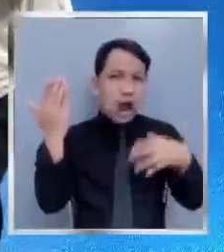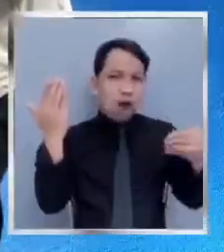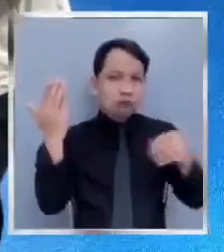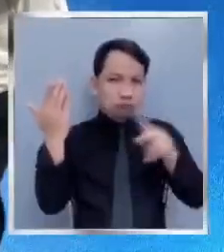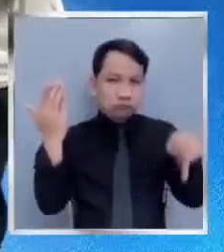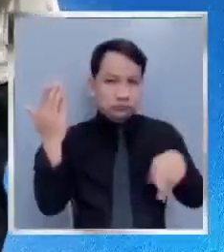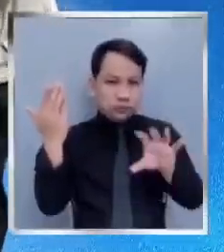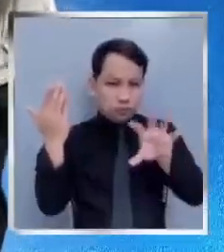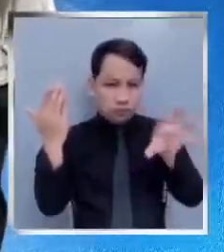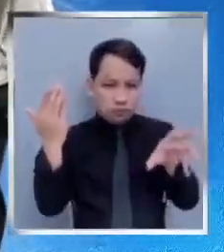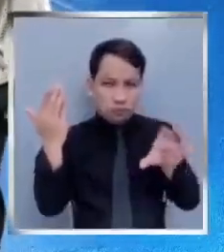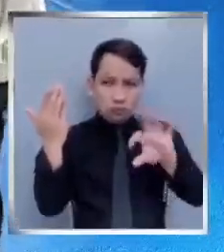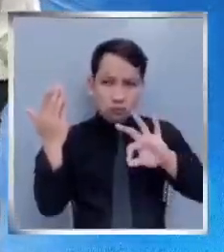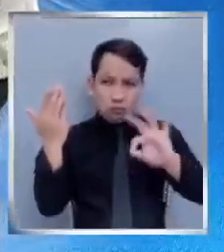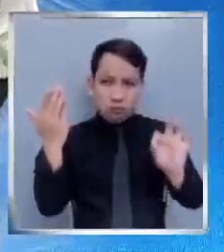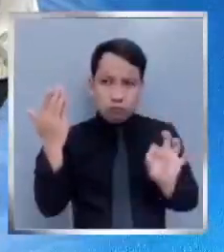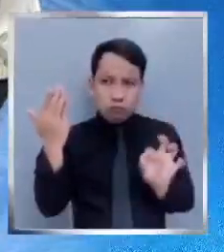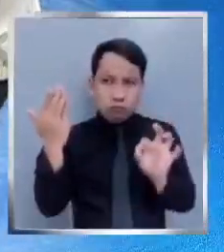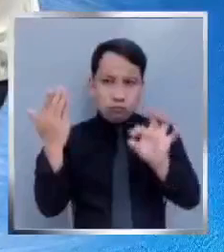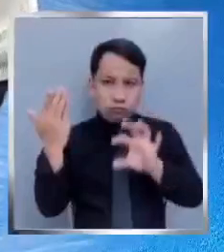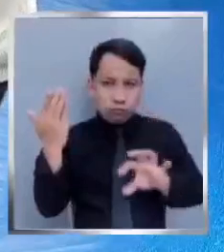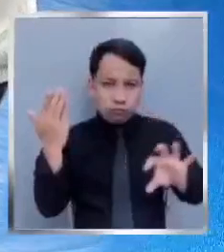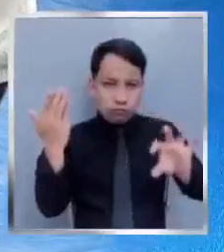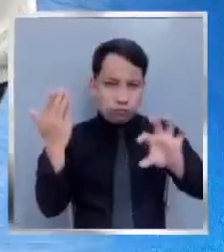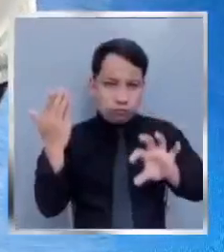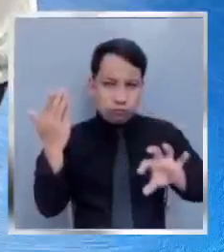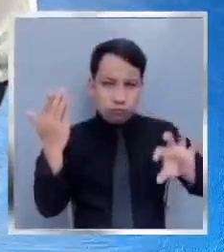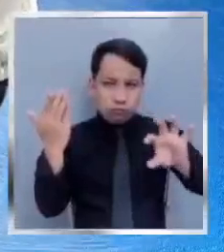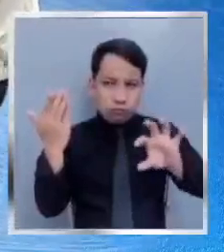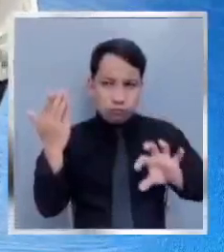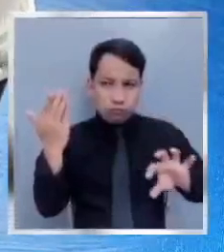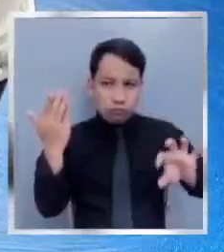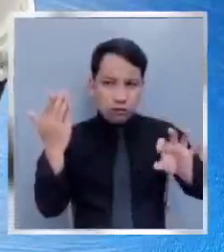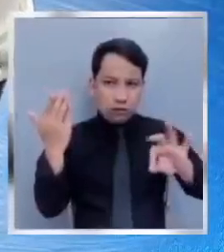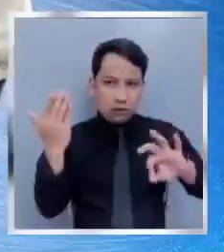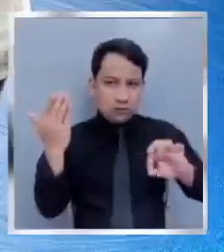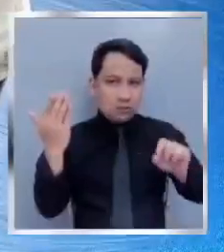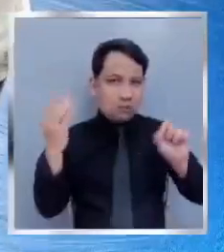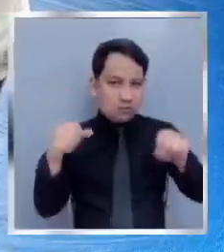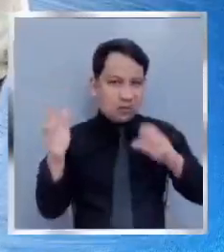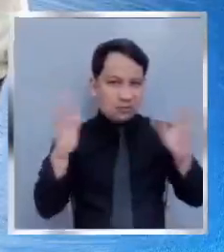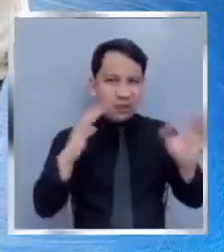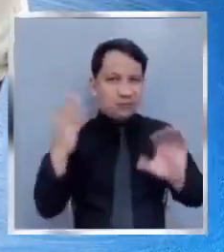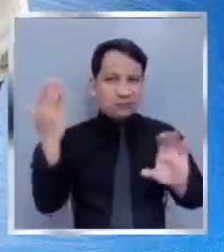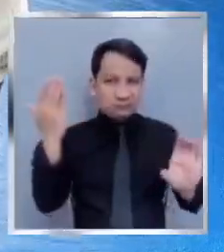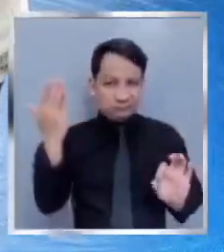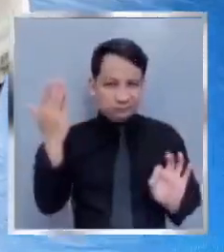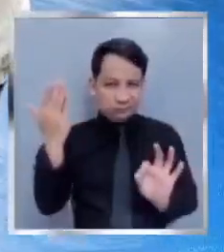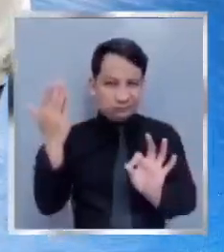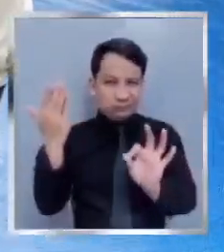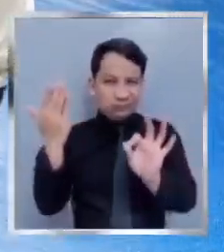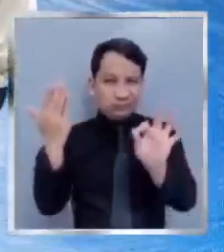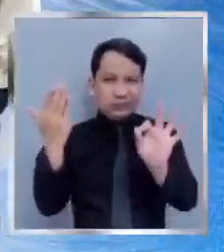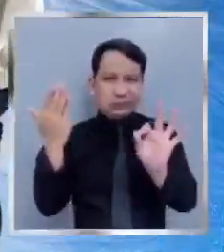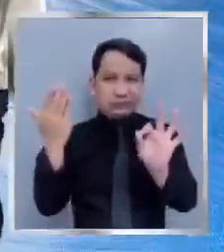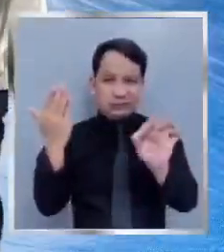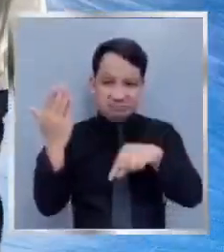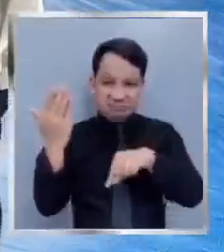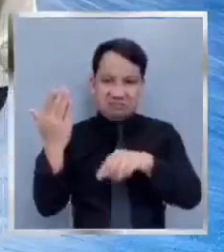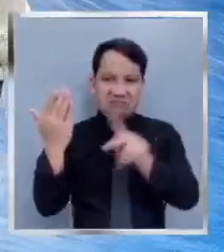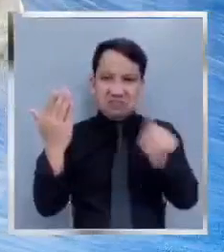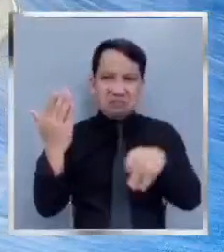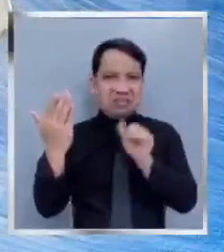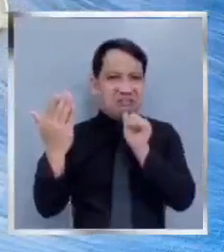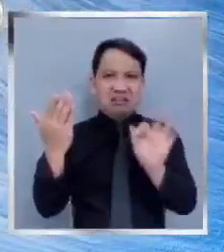na yan, mga kapuso. May chance itong maging bagyo, ha? Pero sa ngayon, hindi naman po ito inaasahan na papasok ng ating area of